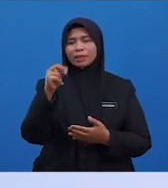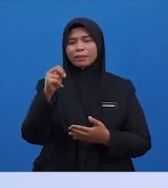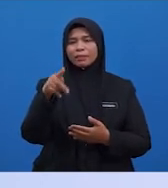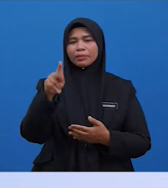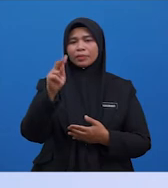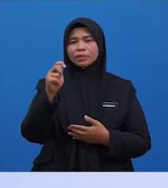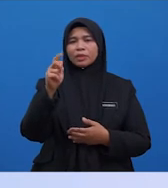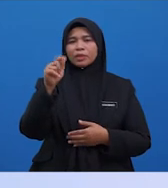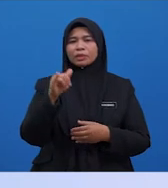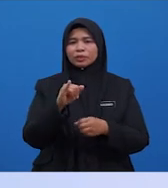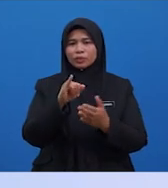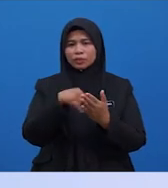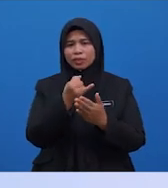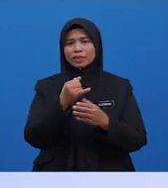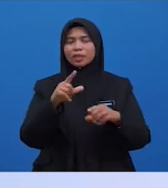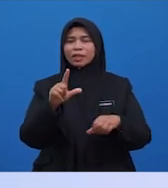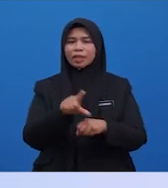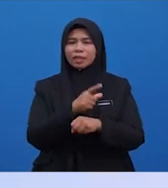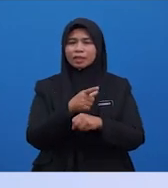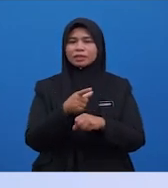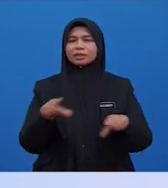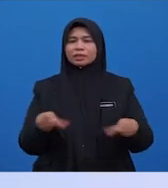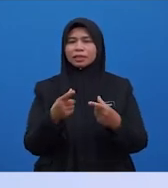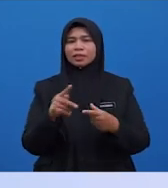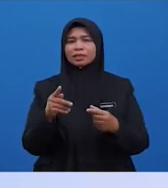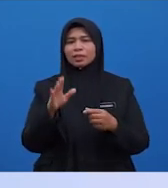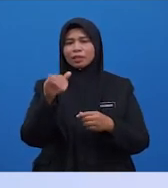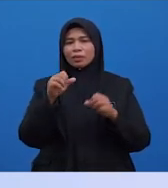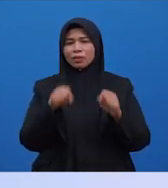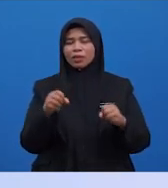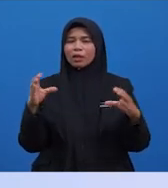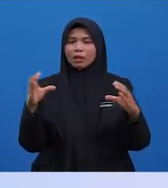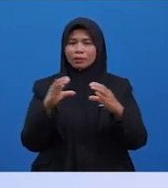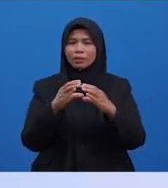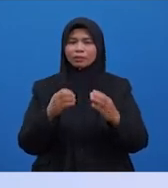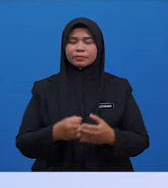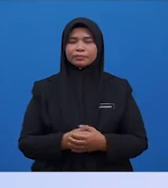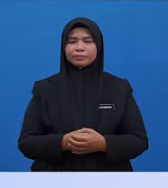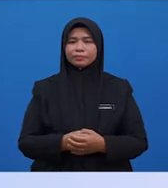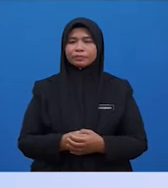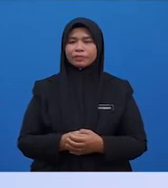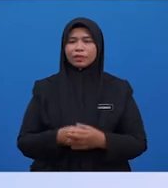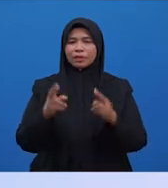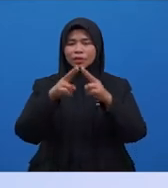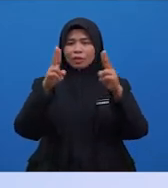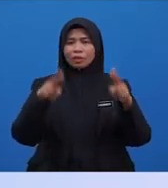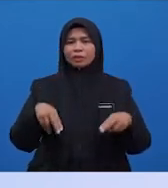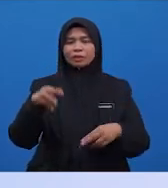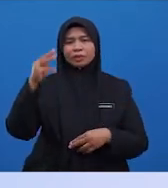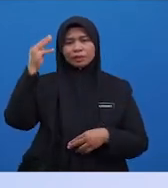laksanakan yang boleh bergabung secara berkesan untuk meningkatkan prestasi. Uji